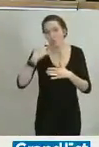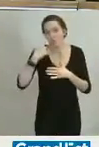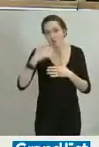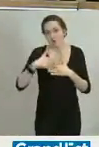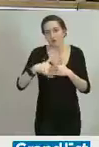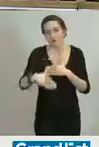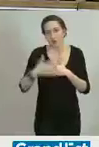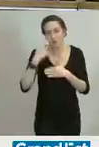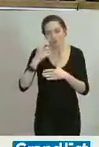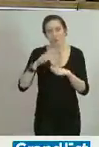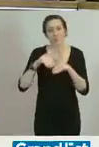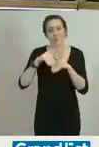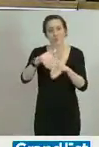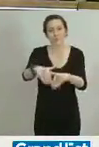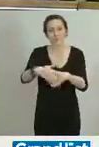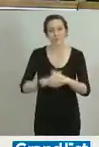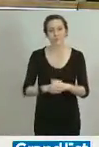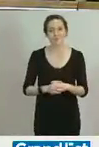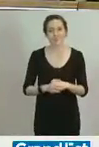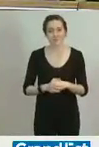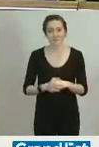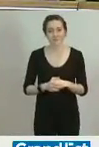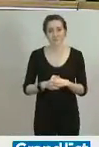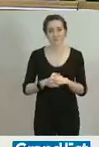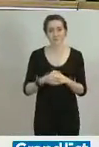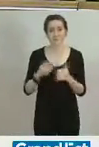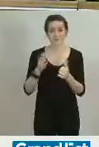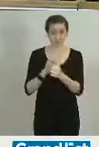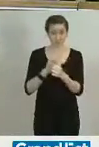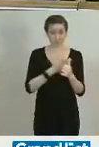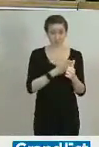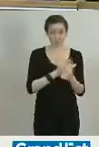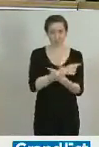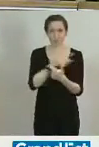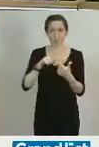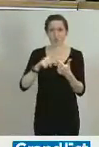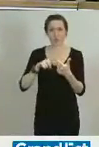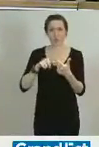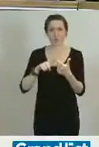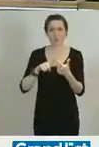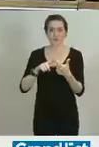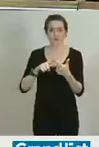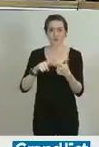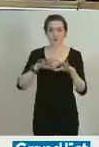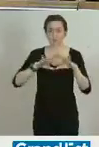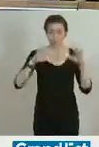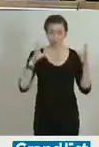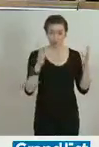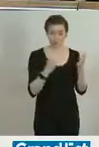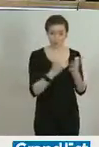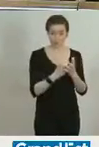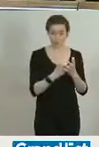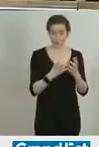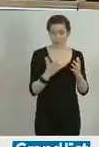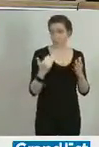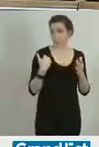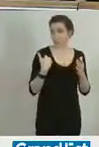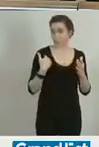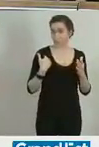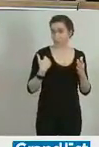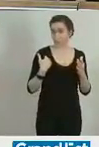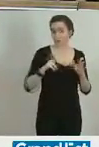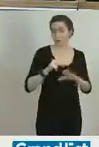la parfaire. Le deuxième point sur lequel je souhaiterais insister, c'est que l'ensemble des dispositifs que vous êtes appelés